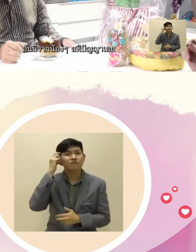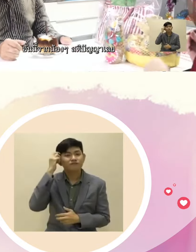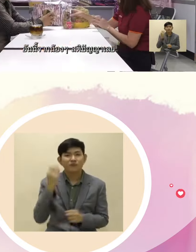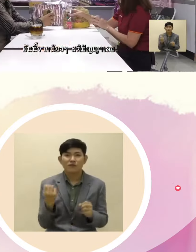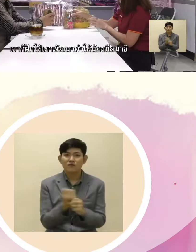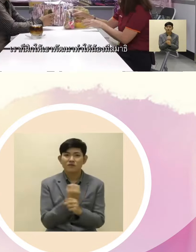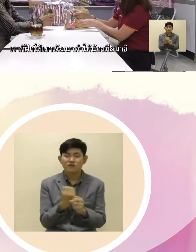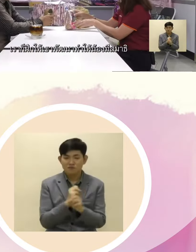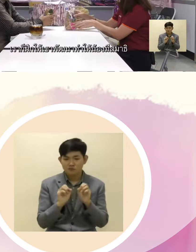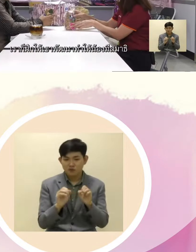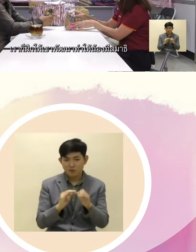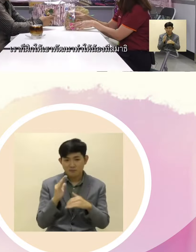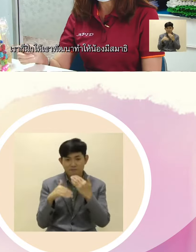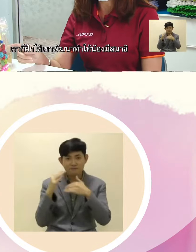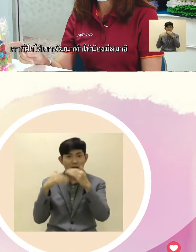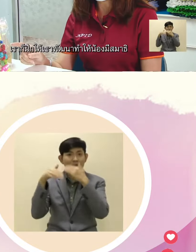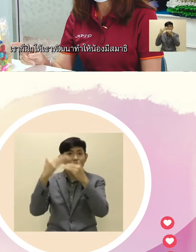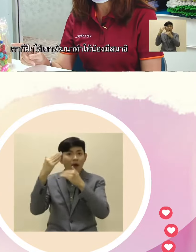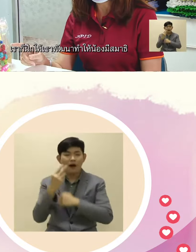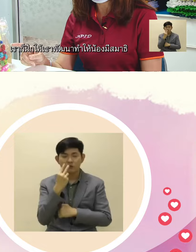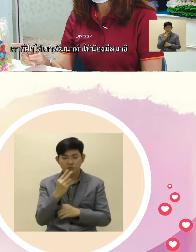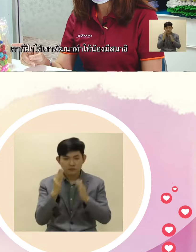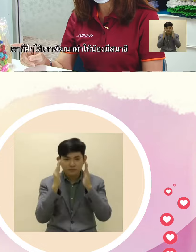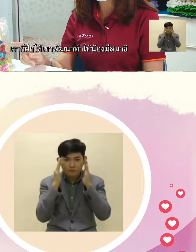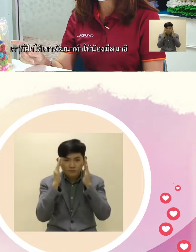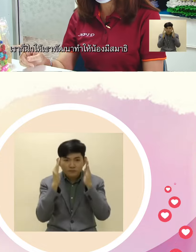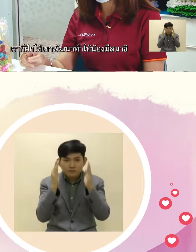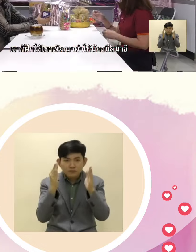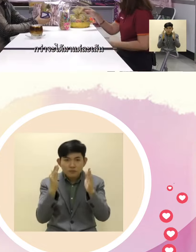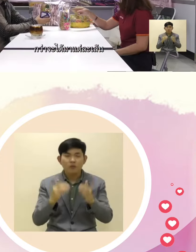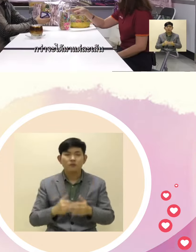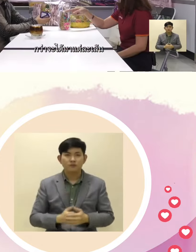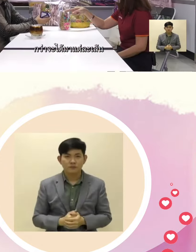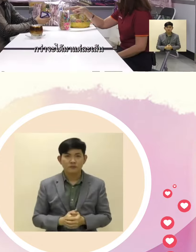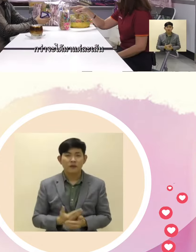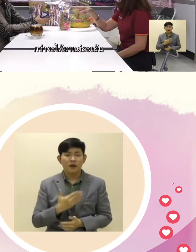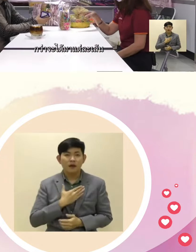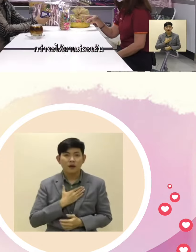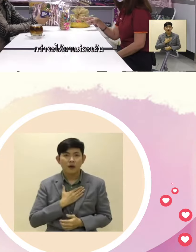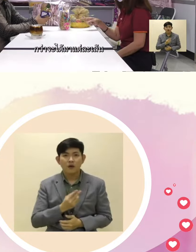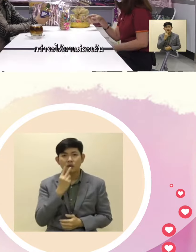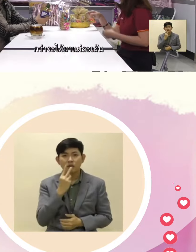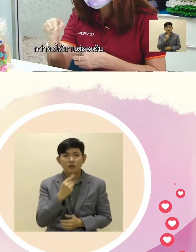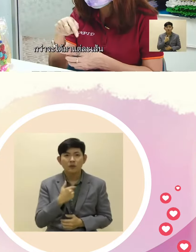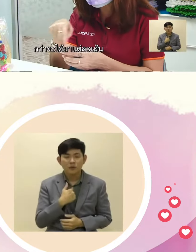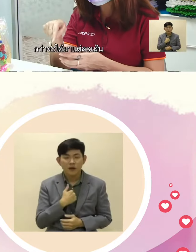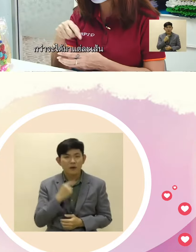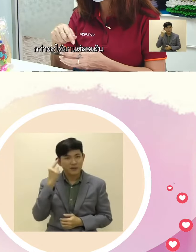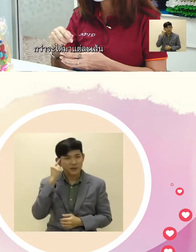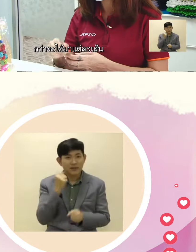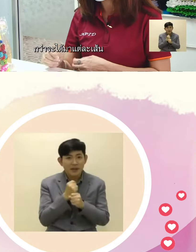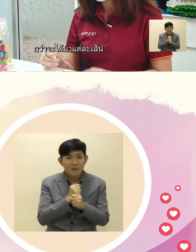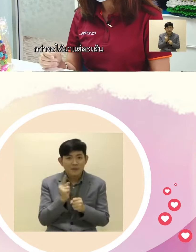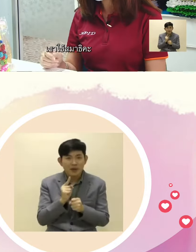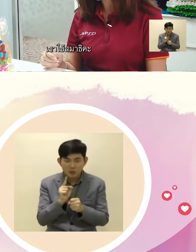Bil Examplesกฝึกให้เขาพัฒนา ทำให้น้องมีสมาถิกว่จะได้ร้อมมาได้แต่ละเส้น